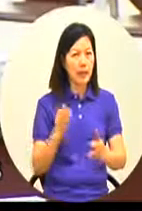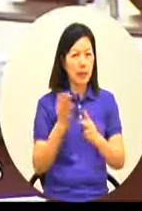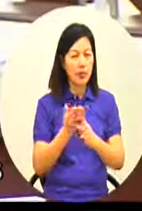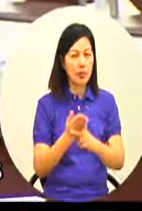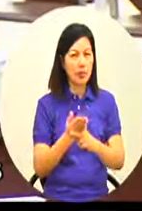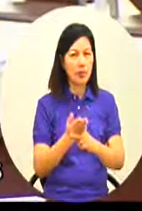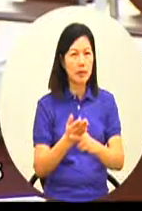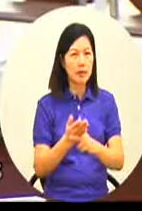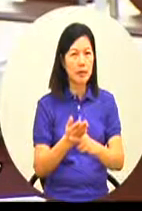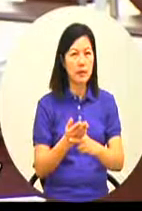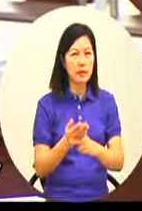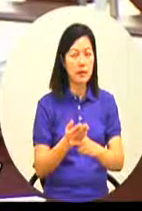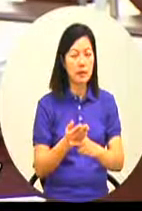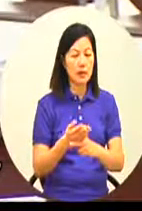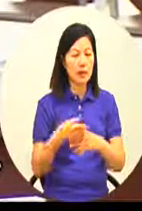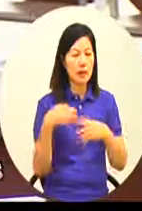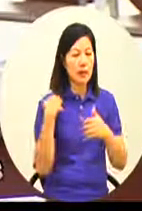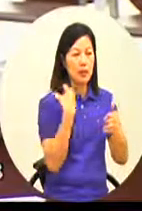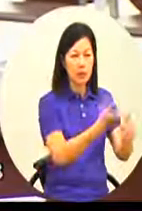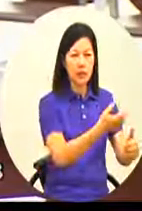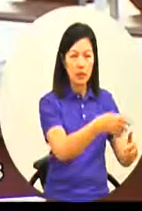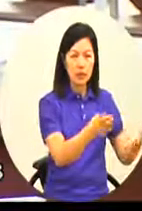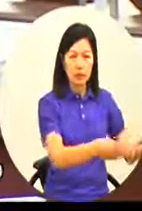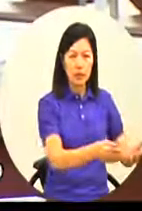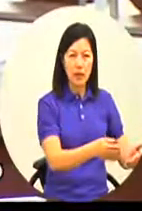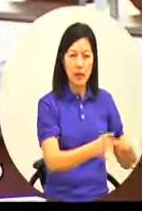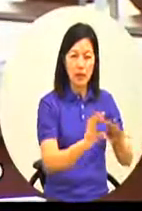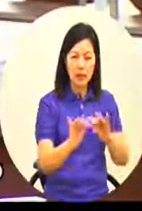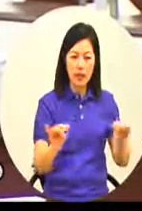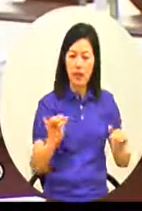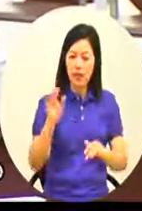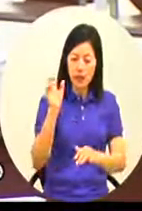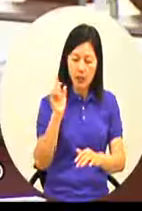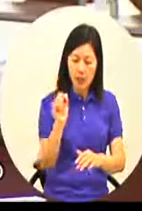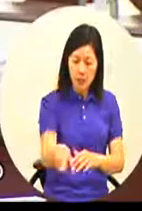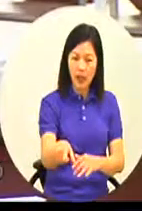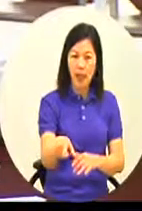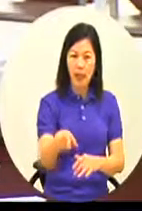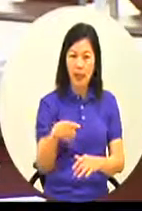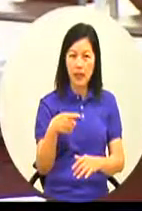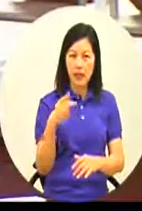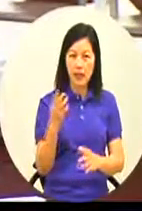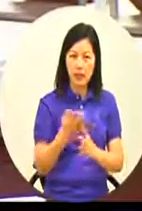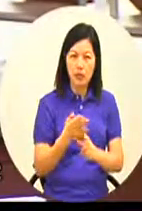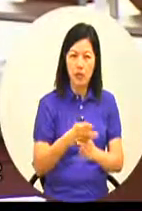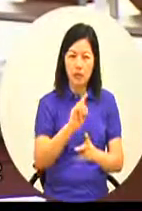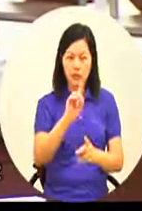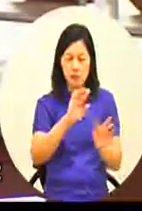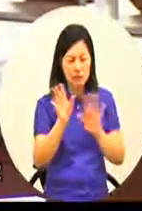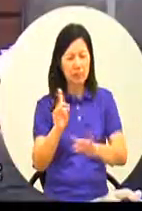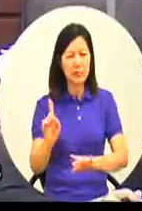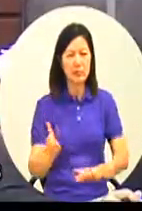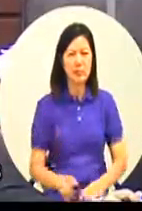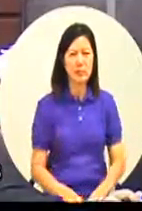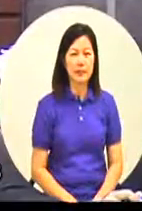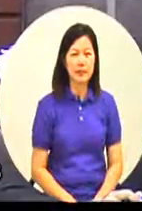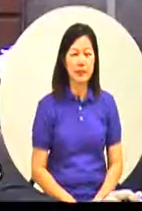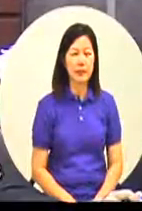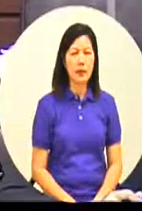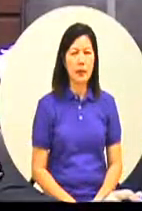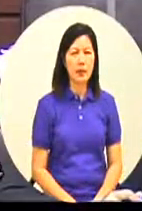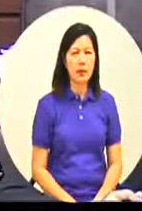要去对不对？还是要让伊去土地？伊要带伊买土地，家己要去，无要收钱的。哦，来，你接下去回答。 啊，议员，我那咧关心